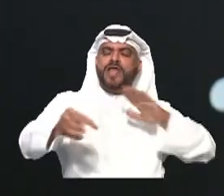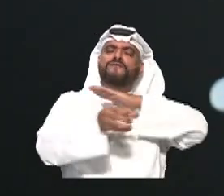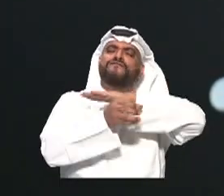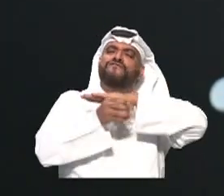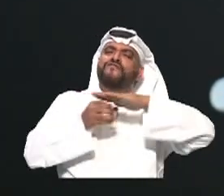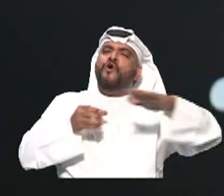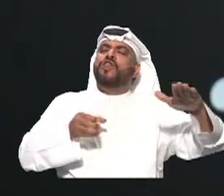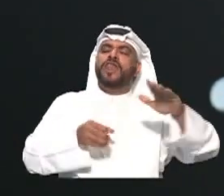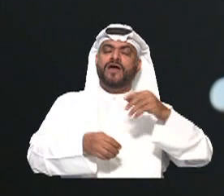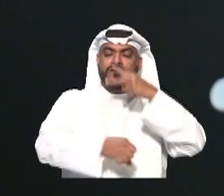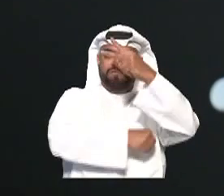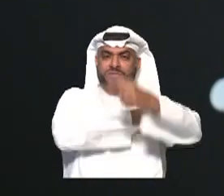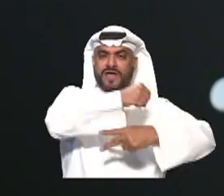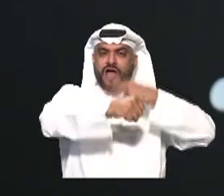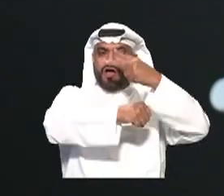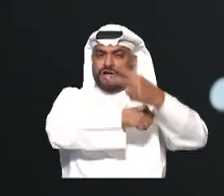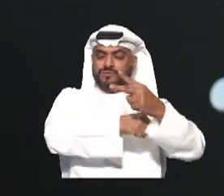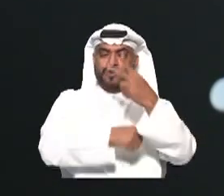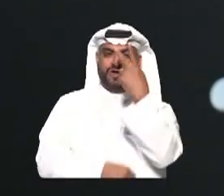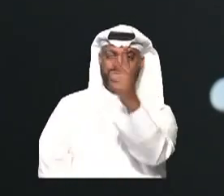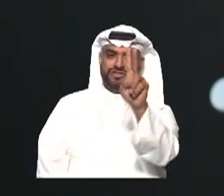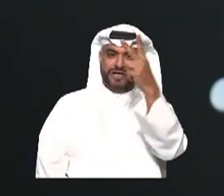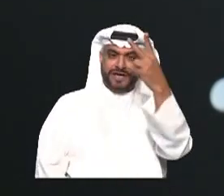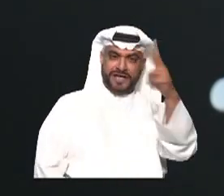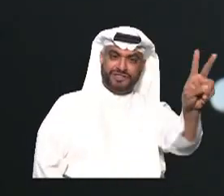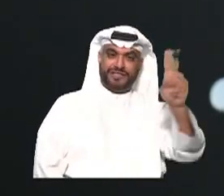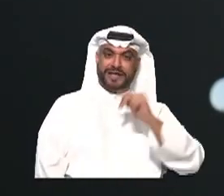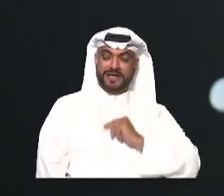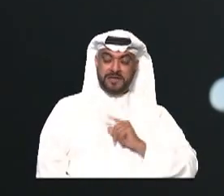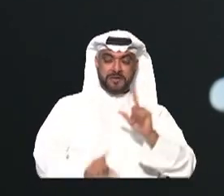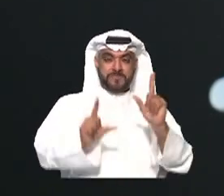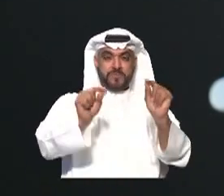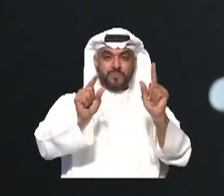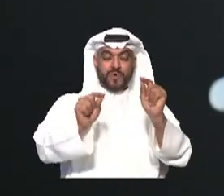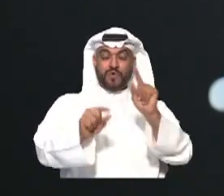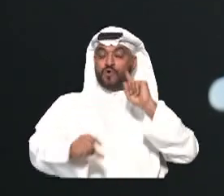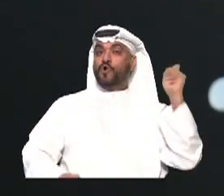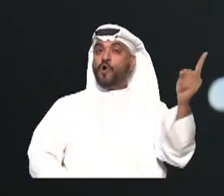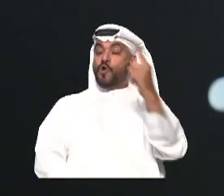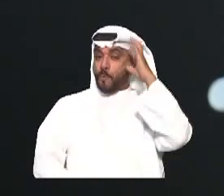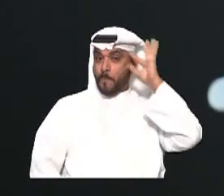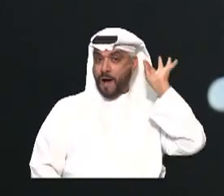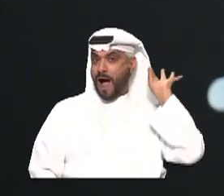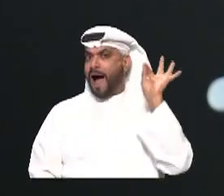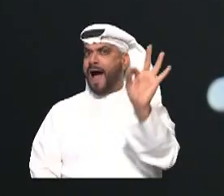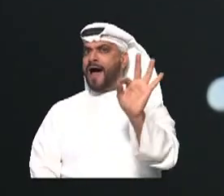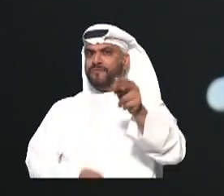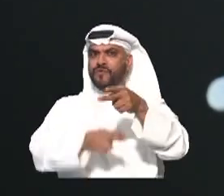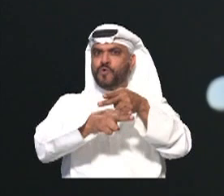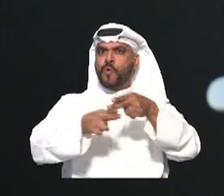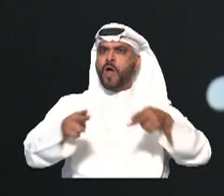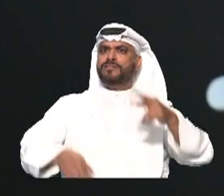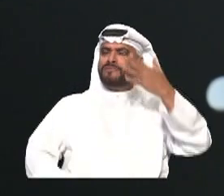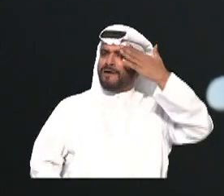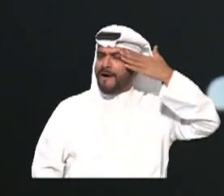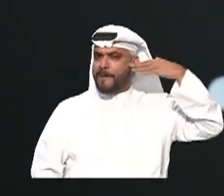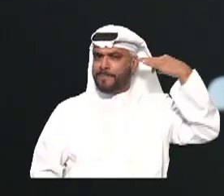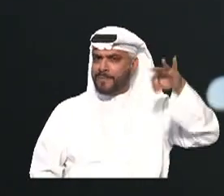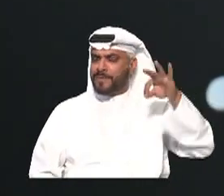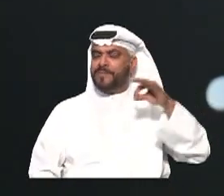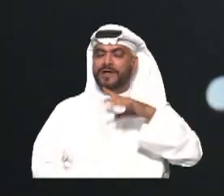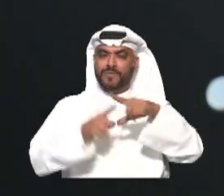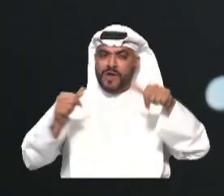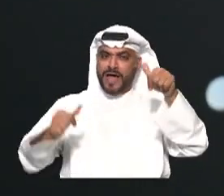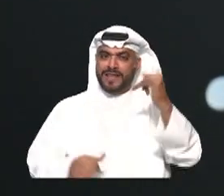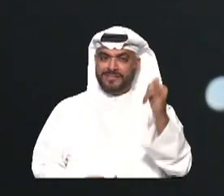مقر إكسبو 2020، في دلالة على المكانة الكبيرة التي تتمتع بها الكويت لدى جاراتها العربيات وجميع دول